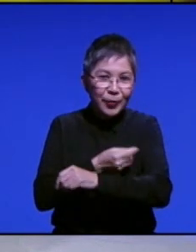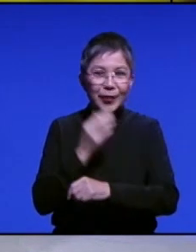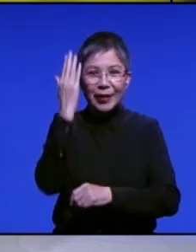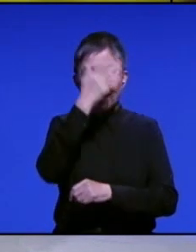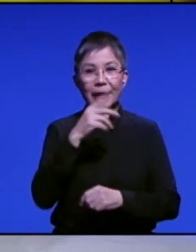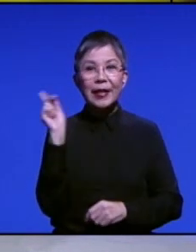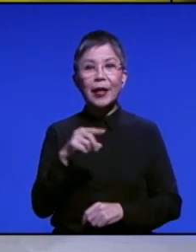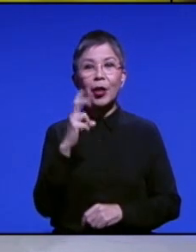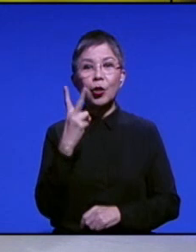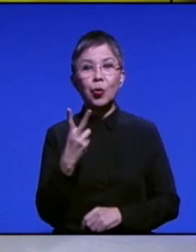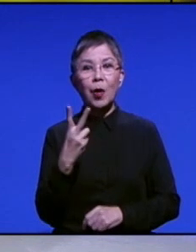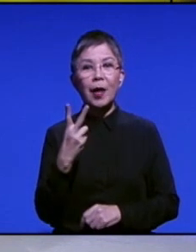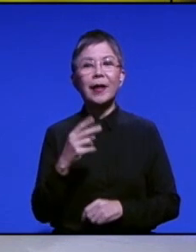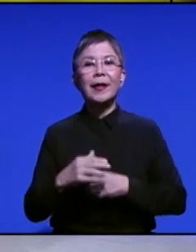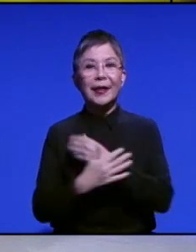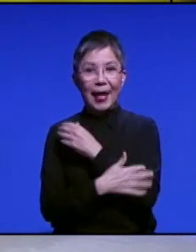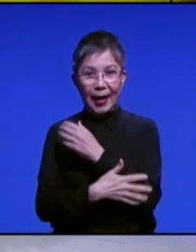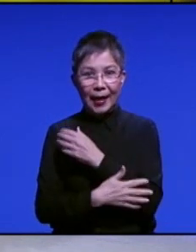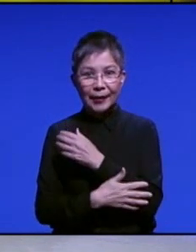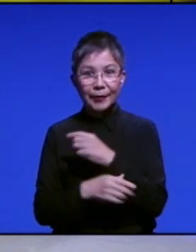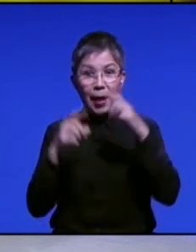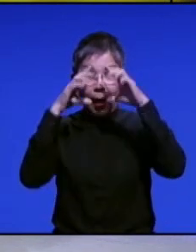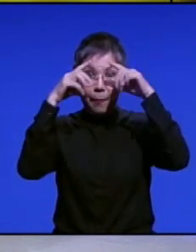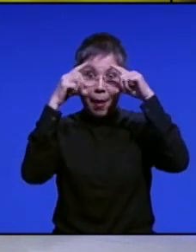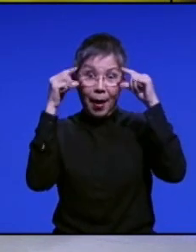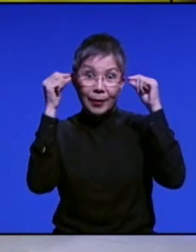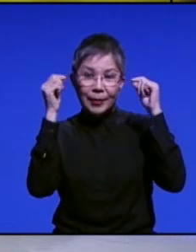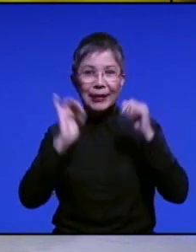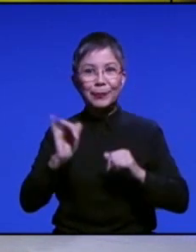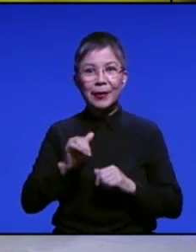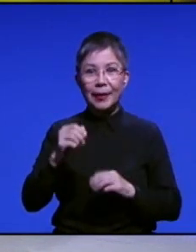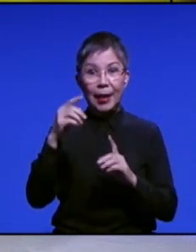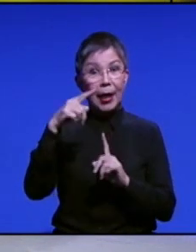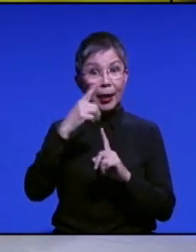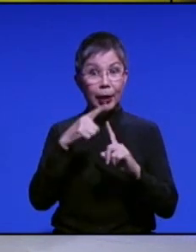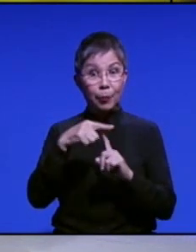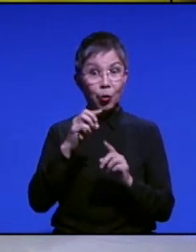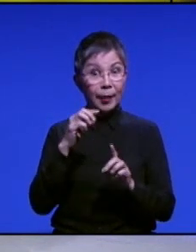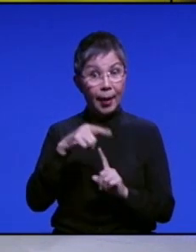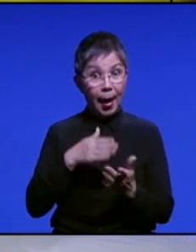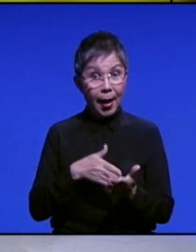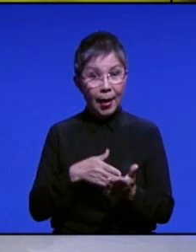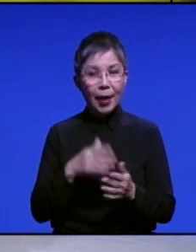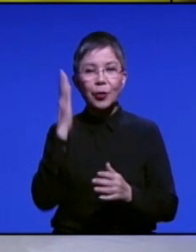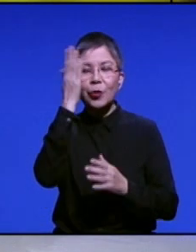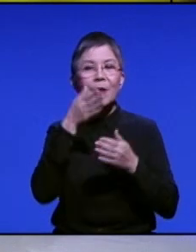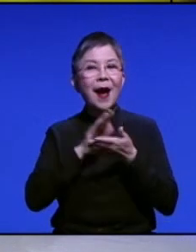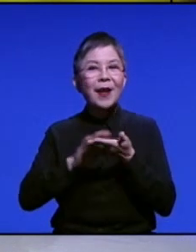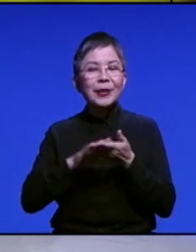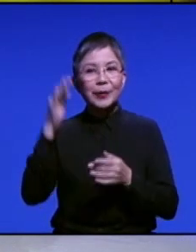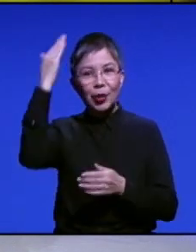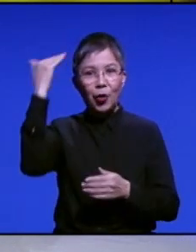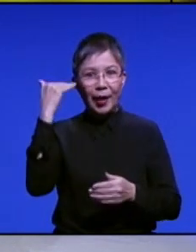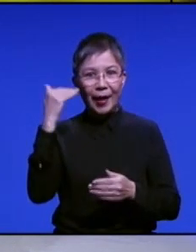dari dua negara berbeda. Anda ingin punya tampilan mata mempesona ala perempuan Timur Tengah atau kulit mulus kekinian ala Korea?